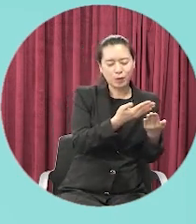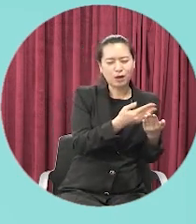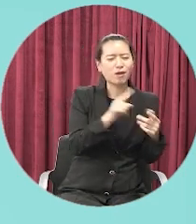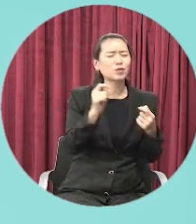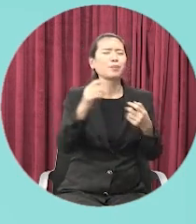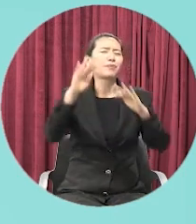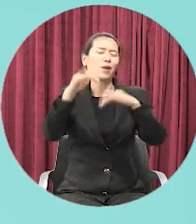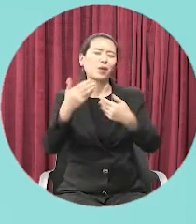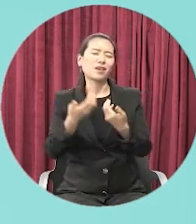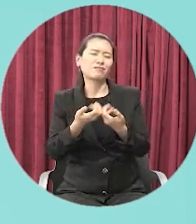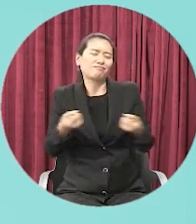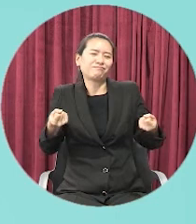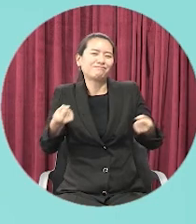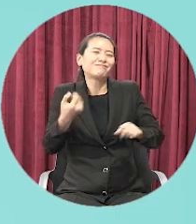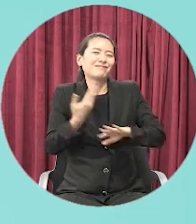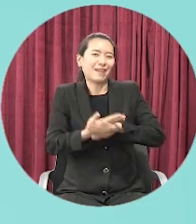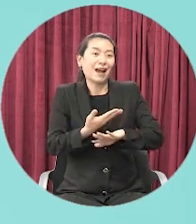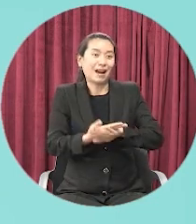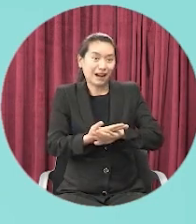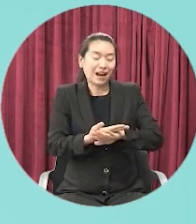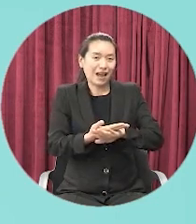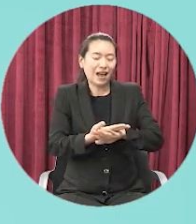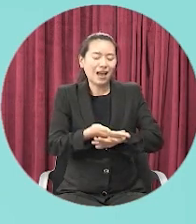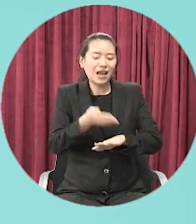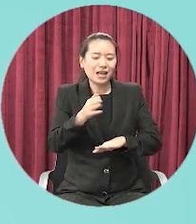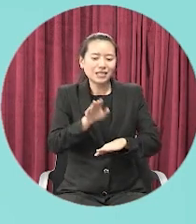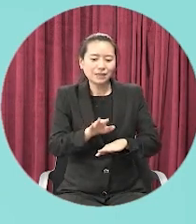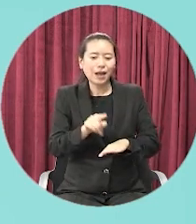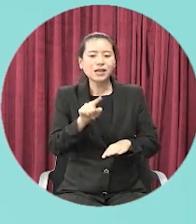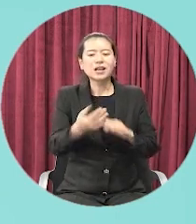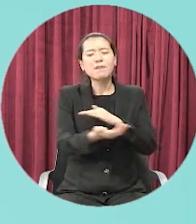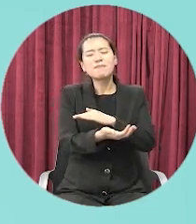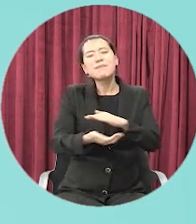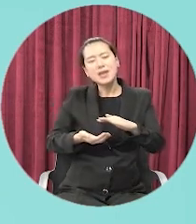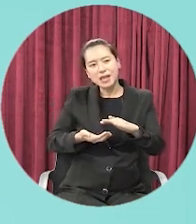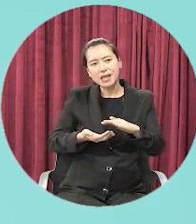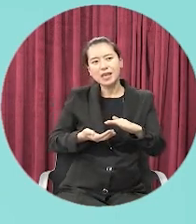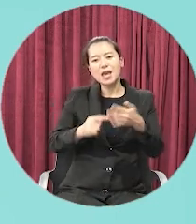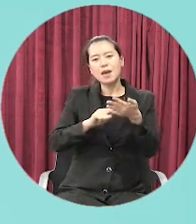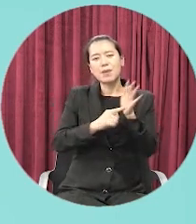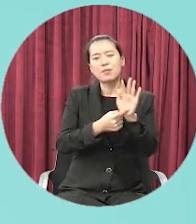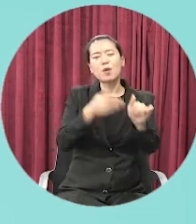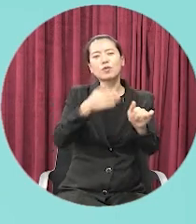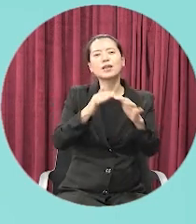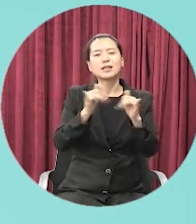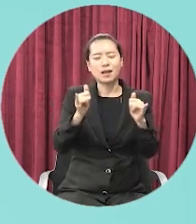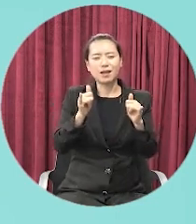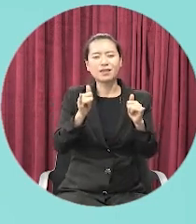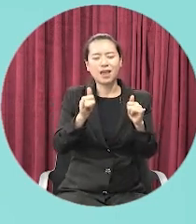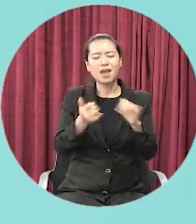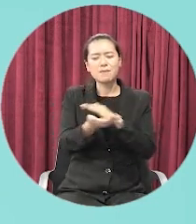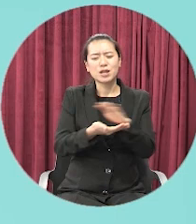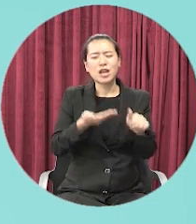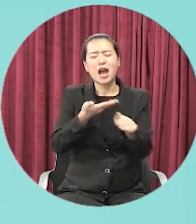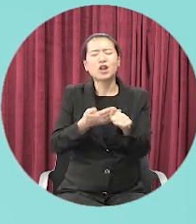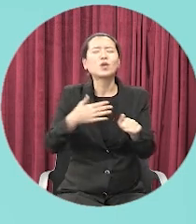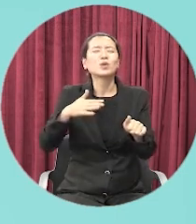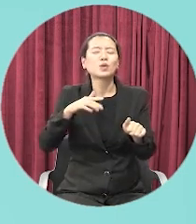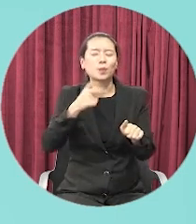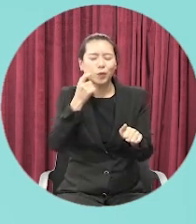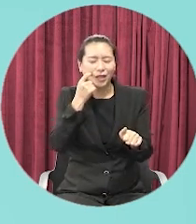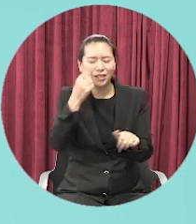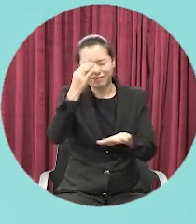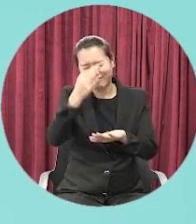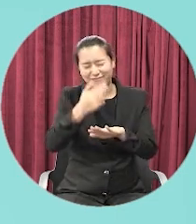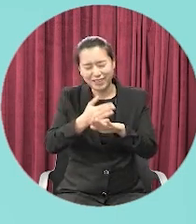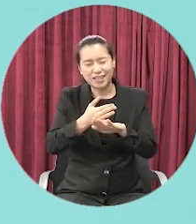이 연구하시는 분들께 닥 공 요가 안 된 부분들이 있어서 그건 조금 아쉽다는 말씀을 주시구요 그 다음에